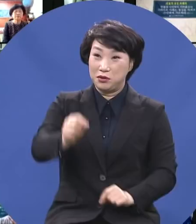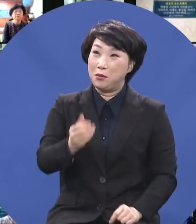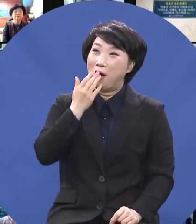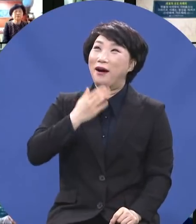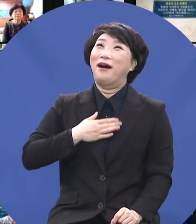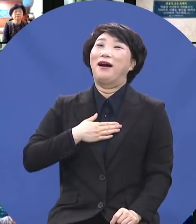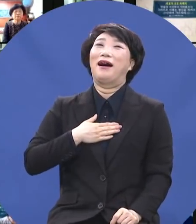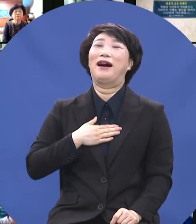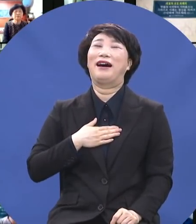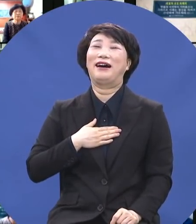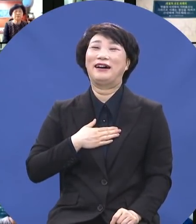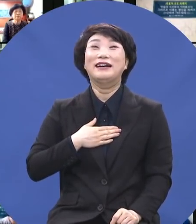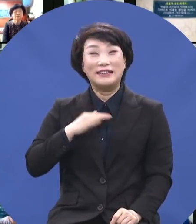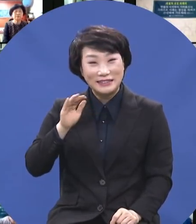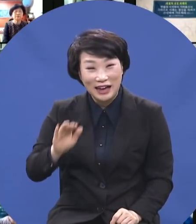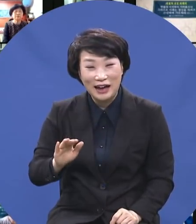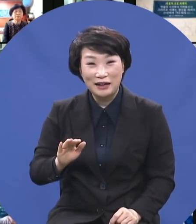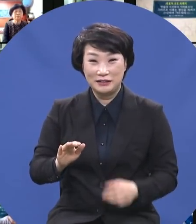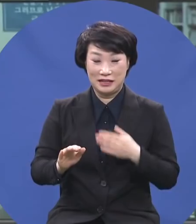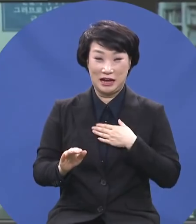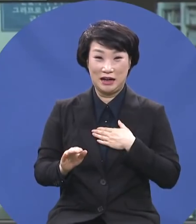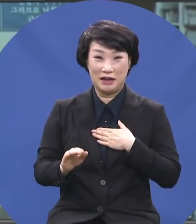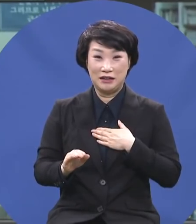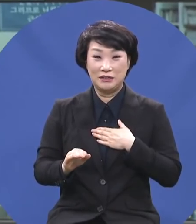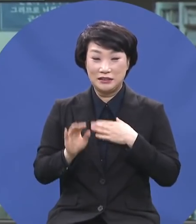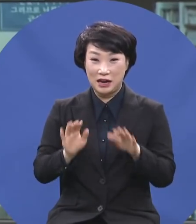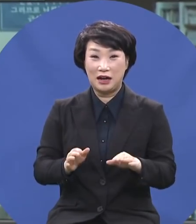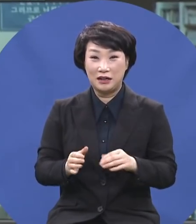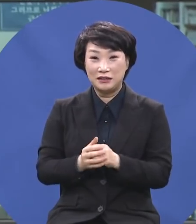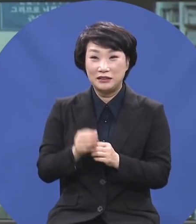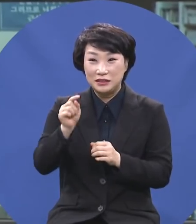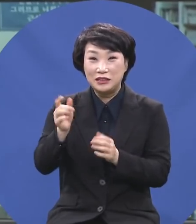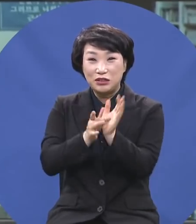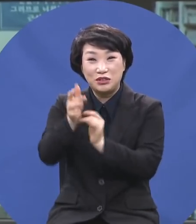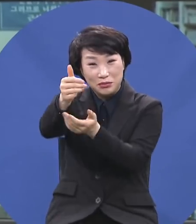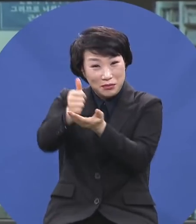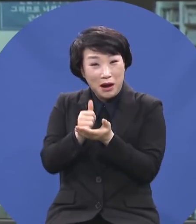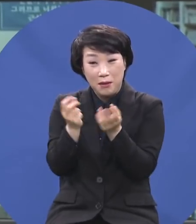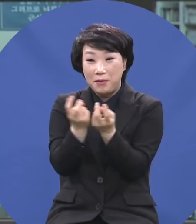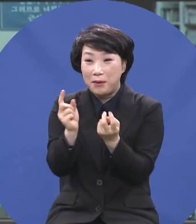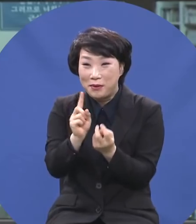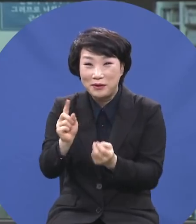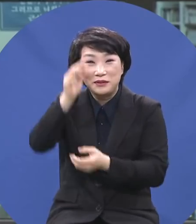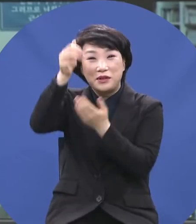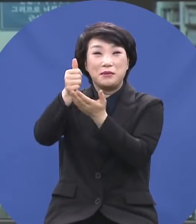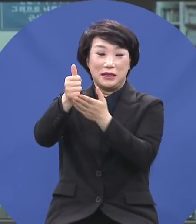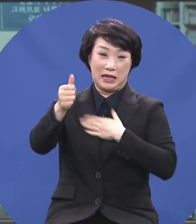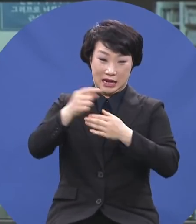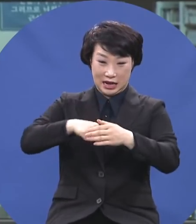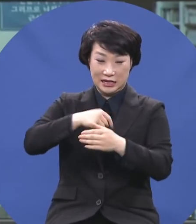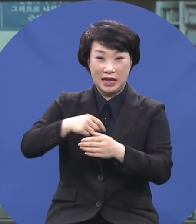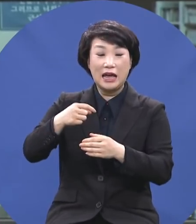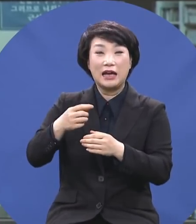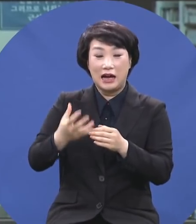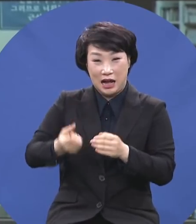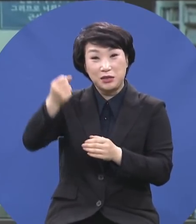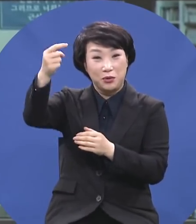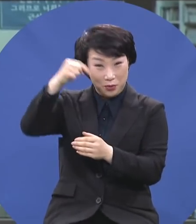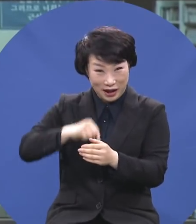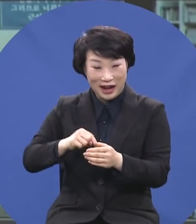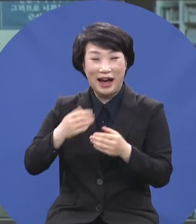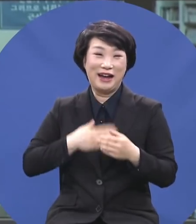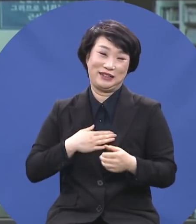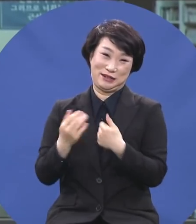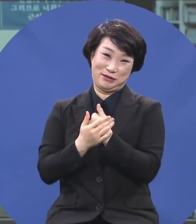하셨구나. 근데 이걸 어떻게 도대체 내가 맞이해야 되느냐? 성령이 우리에게 가지고 오셔서